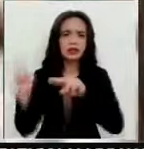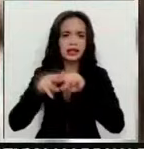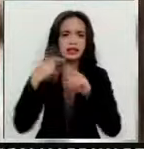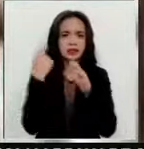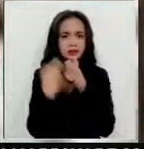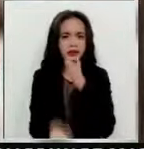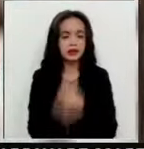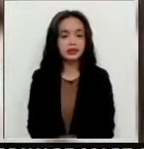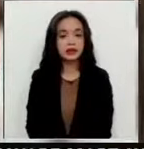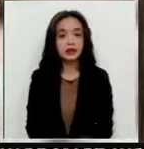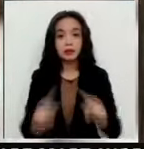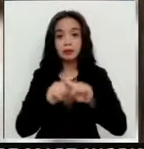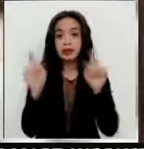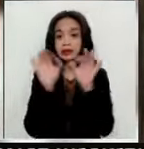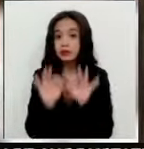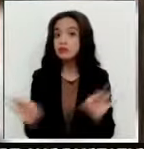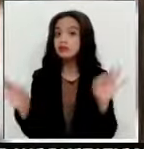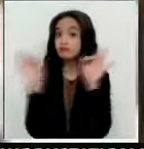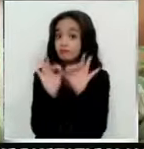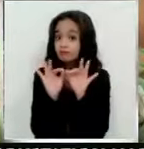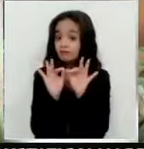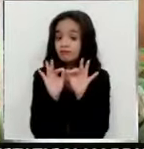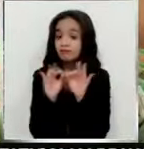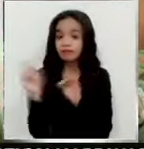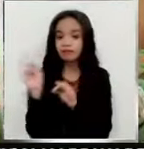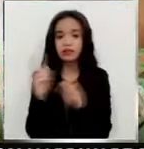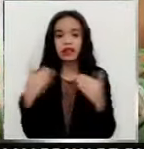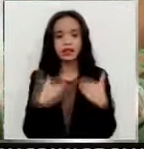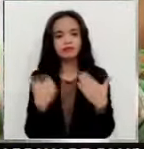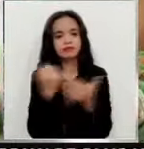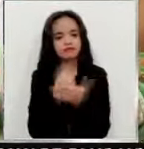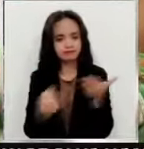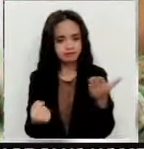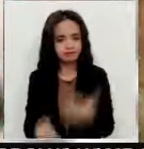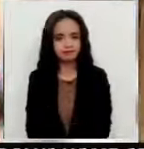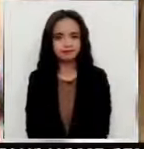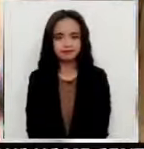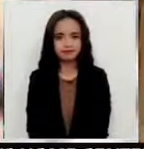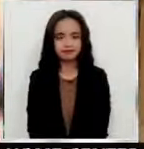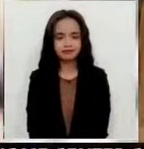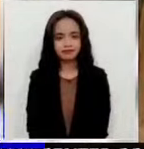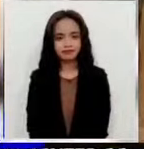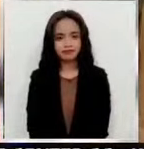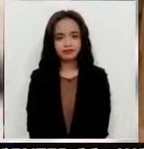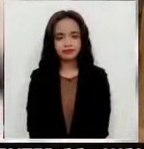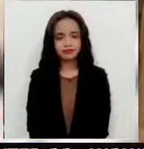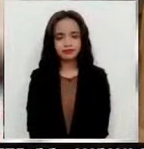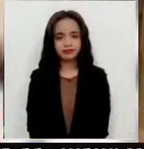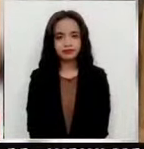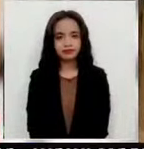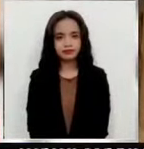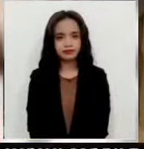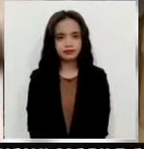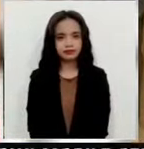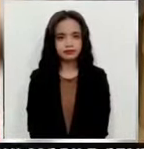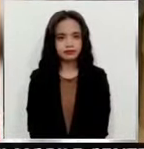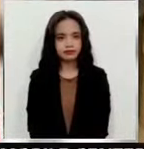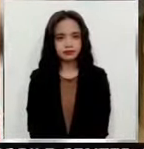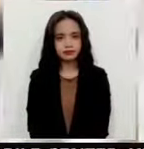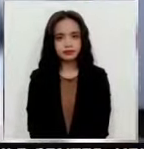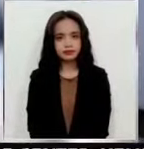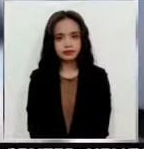Pero importante, yung may supply. Para sa GMA Integrated News, James Agustin, Nakatutok, 24 oras.